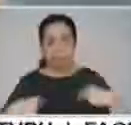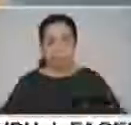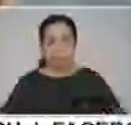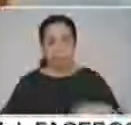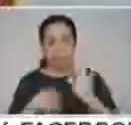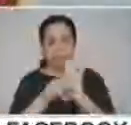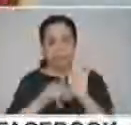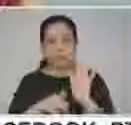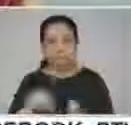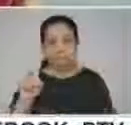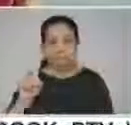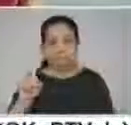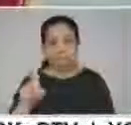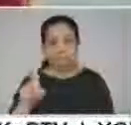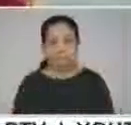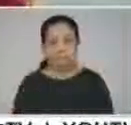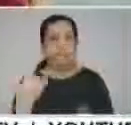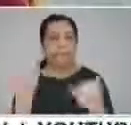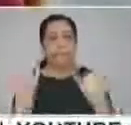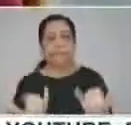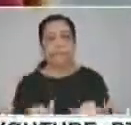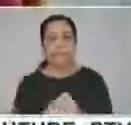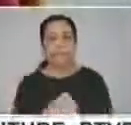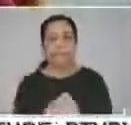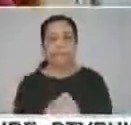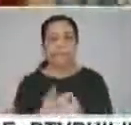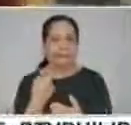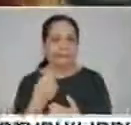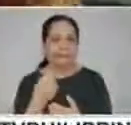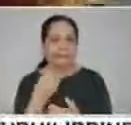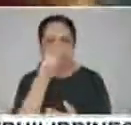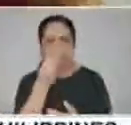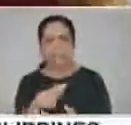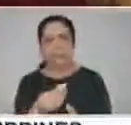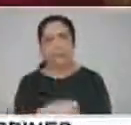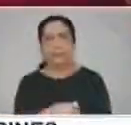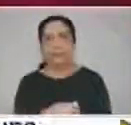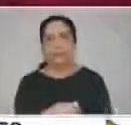dapat talaga ang mag-cargo kapag ka ang pasahero ay wala pong face shield?